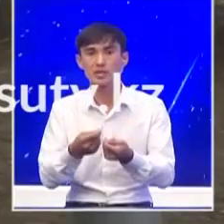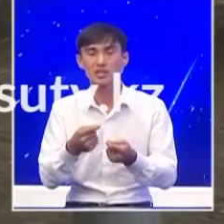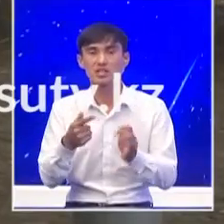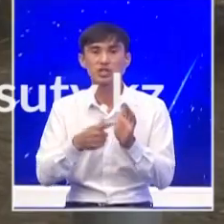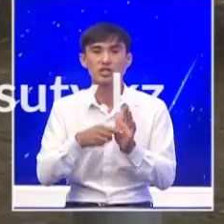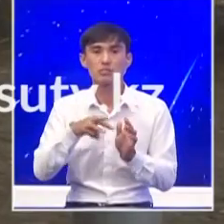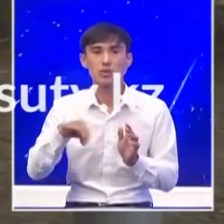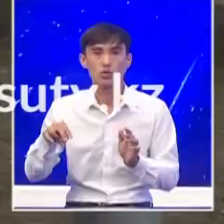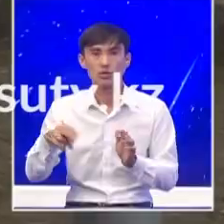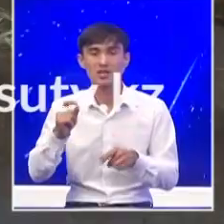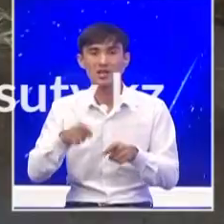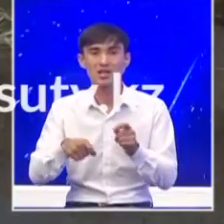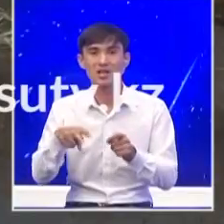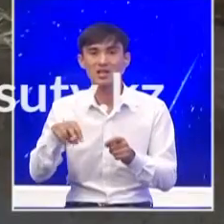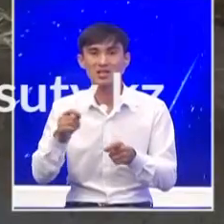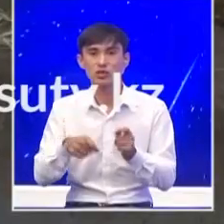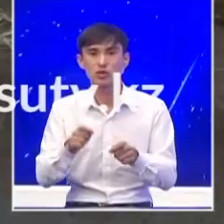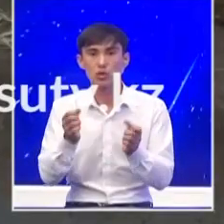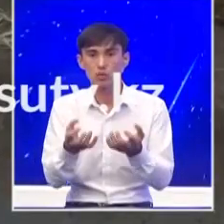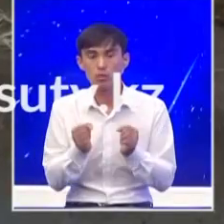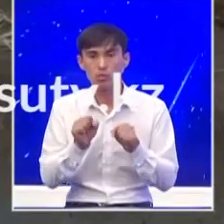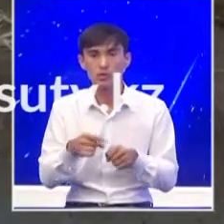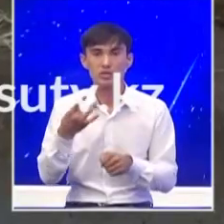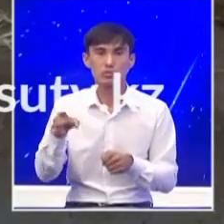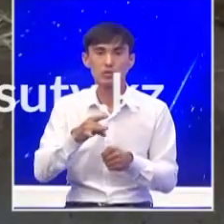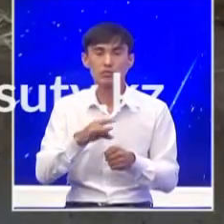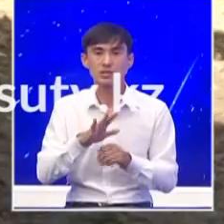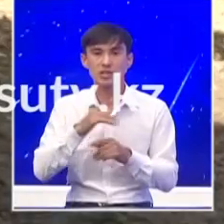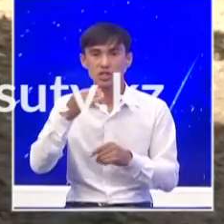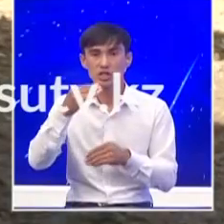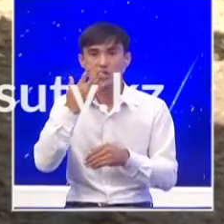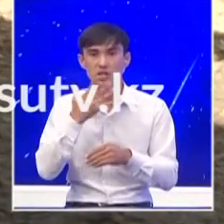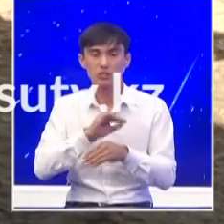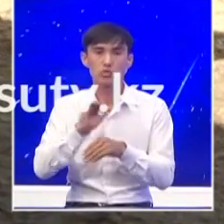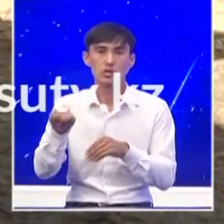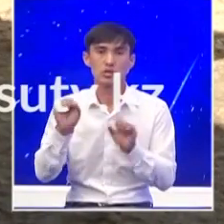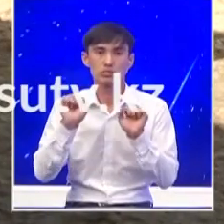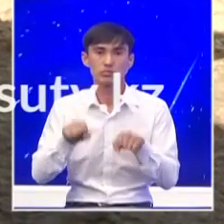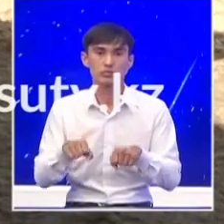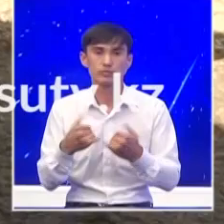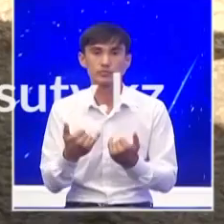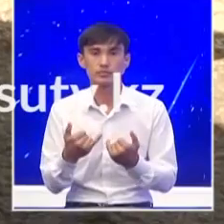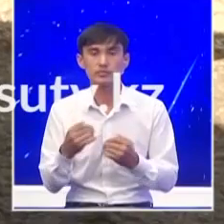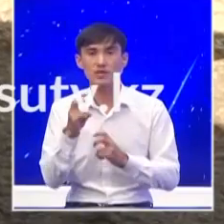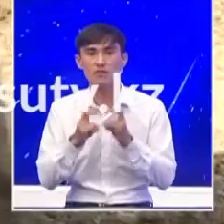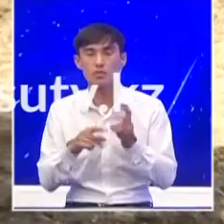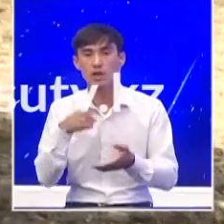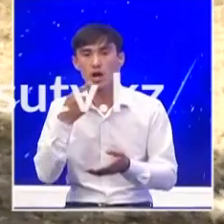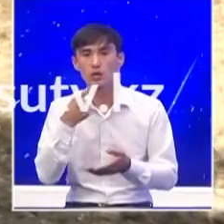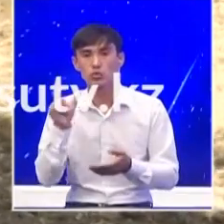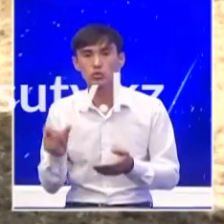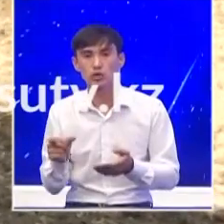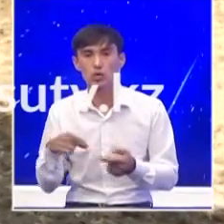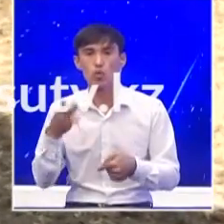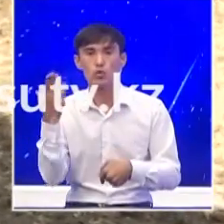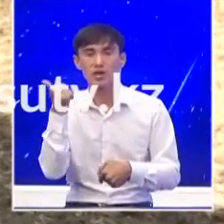литр шикі сүт алуға болады. Бұл өнім тек республикаға емес, шетелге шығаруға да жеткілікті. Фермерлердің айтуынша өткен